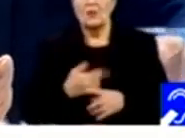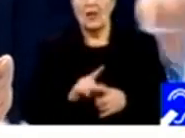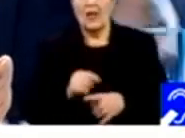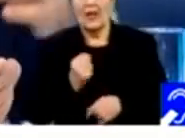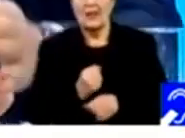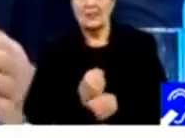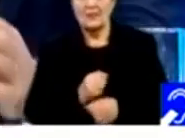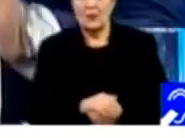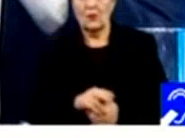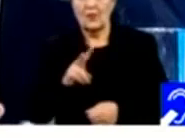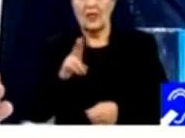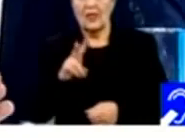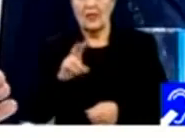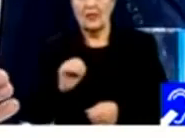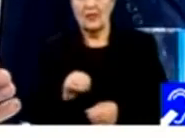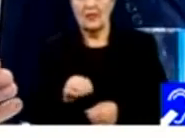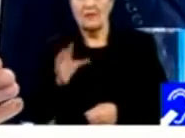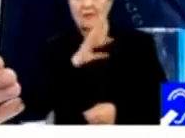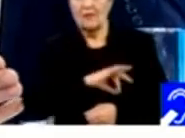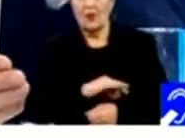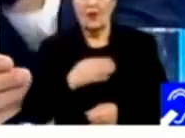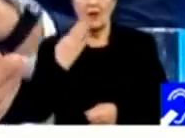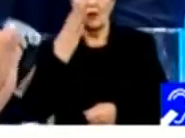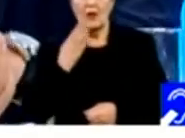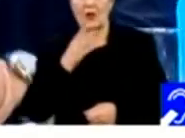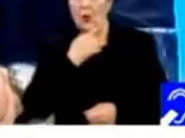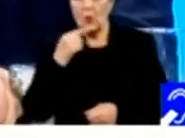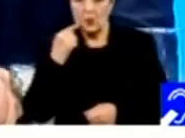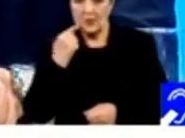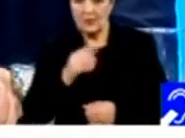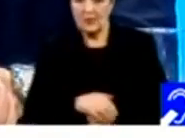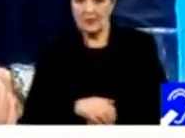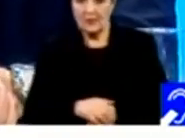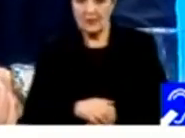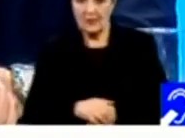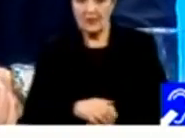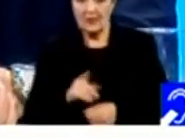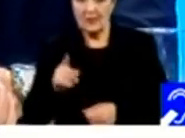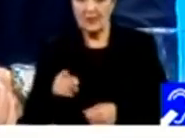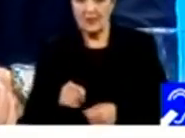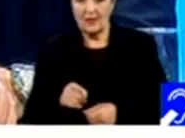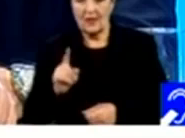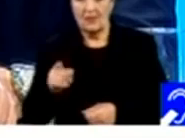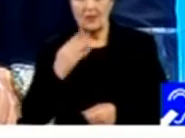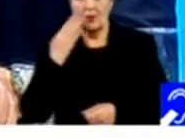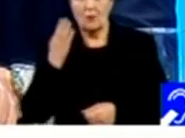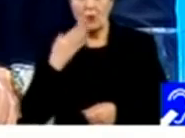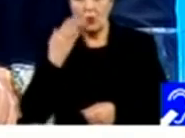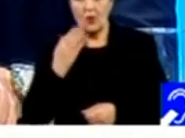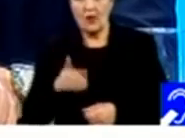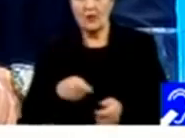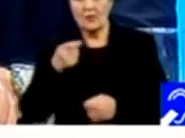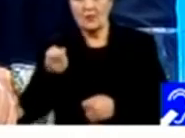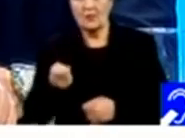făcut la APCE în favoarea Rusiei? Și cum comentați, și o să dați în judecată pe viceprimarul de București, care v-a acuzat